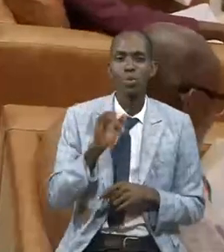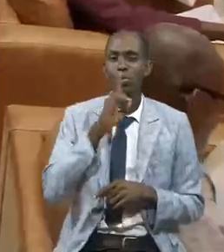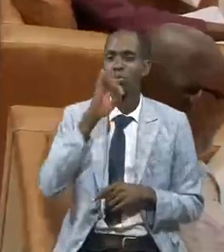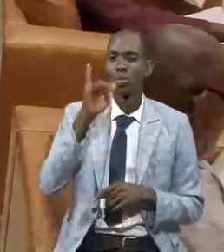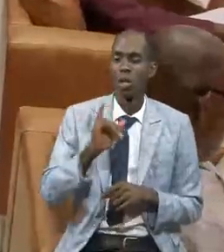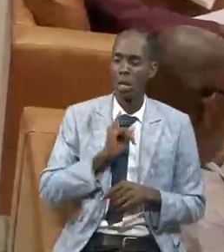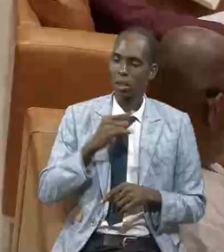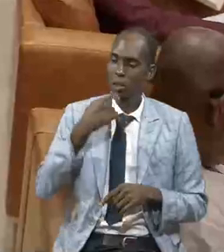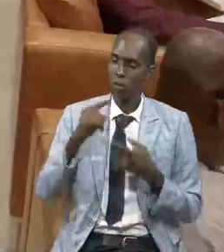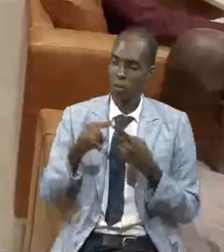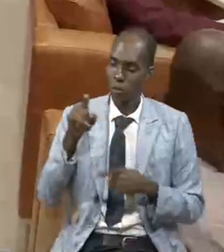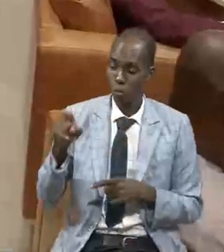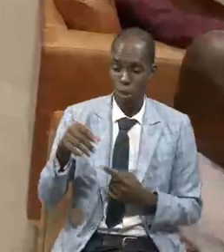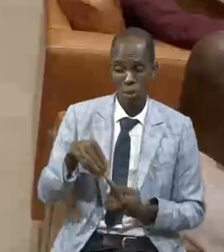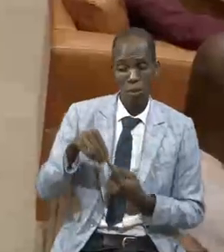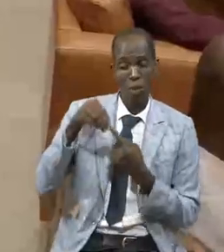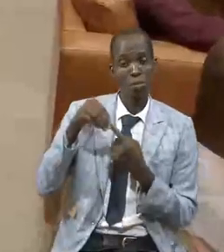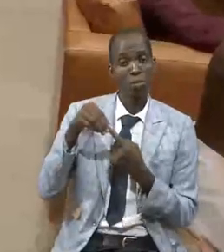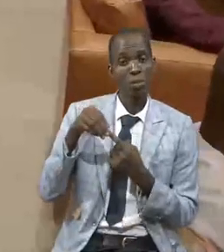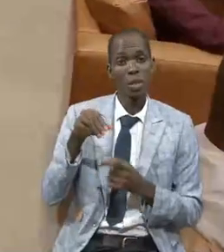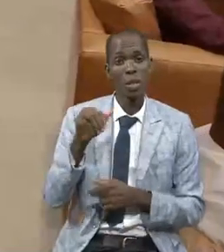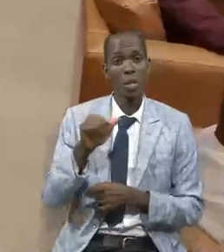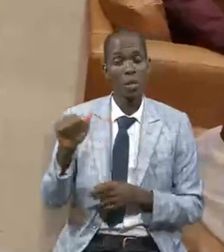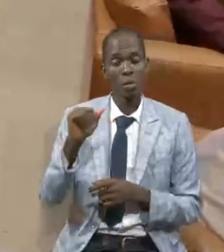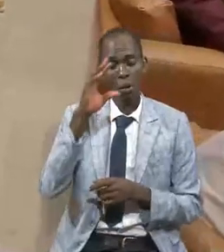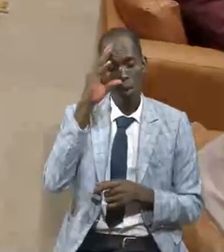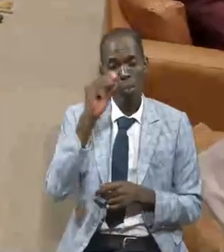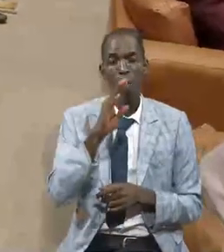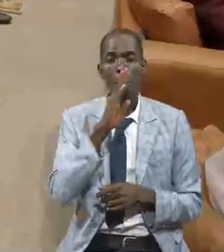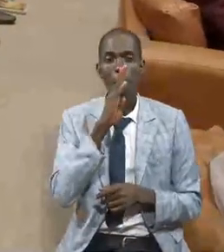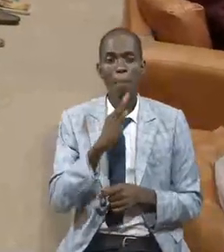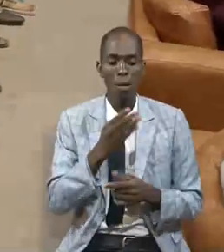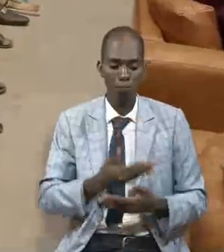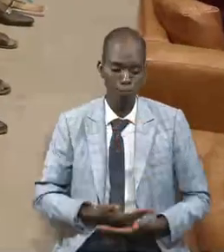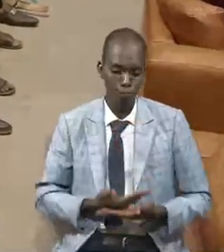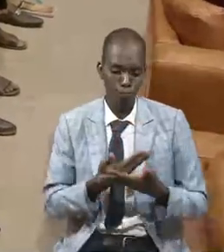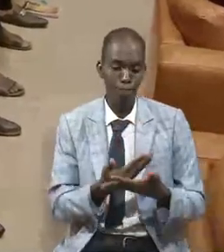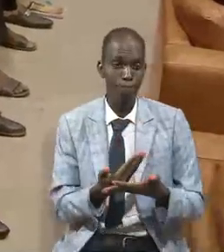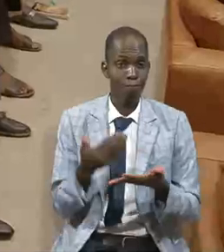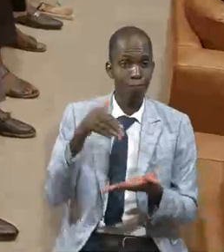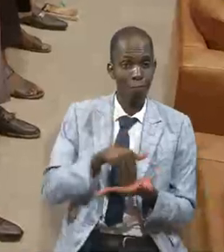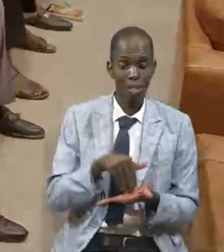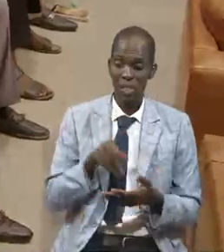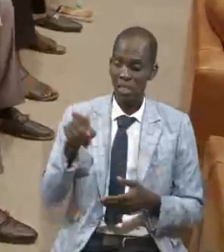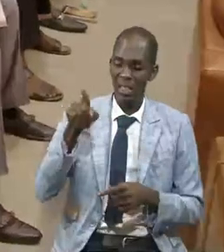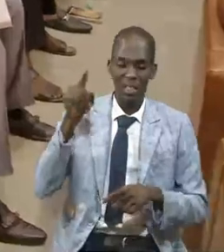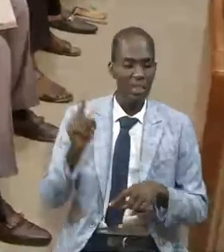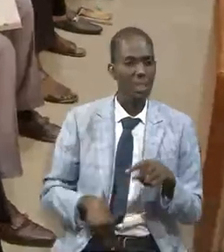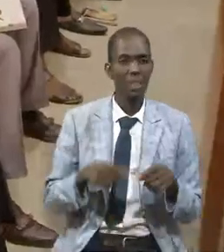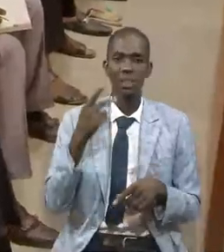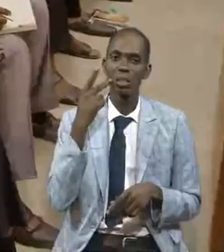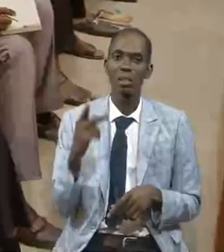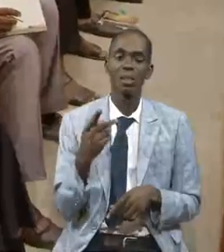en vérité, je te le dis. Si un homme ne naît de nouveau, il ne peut voir